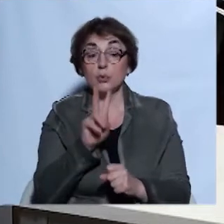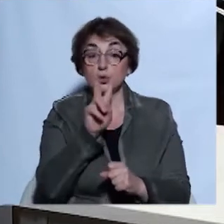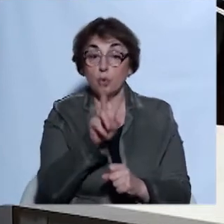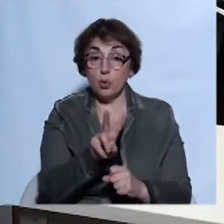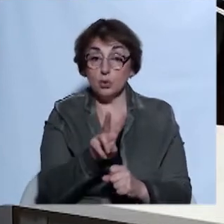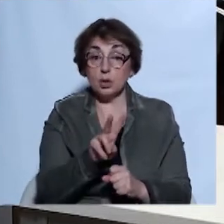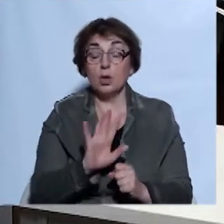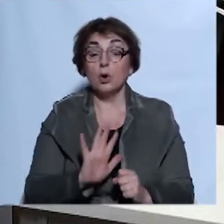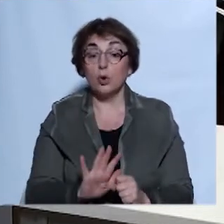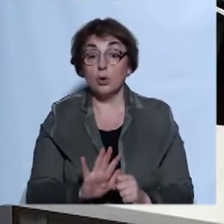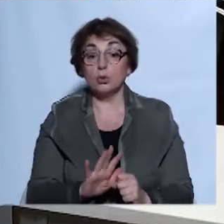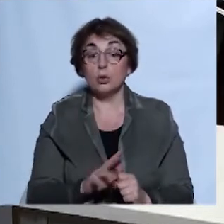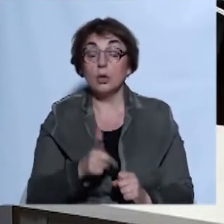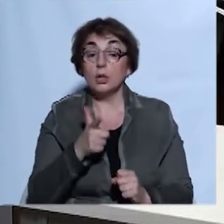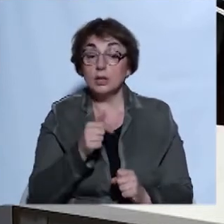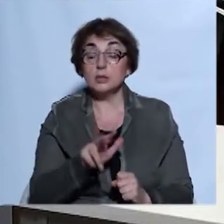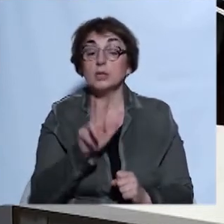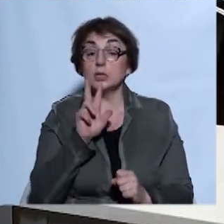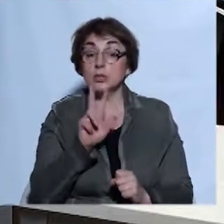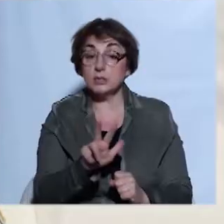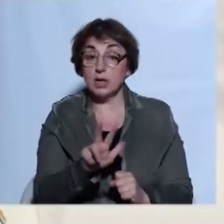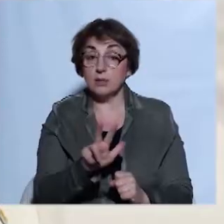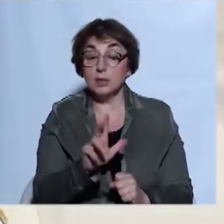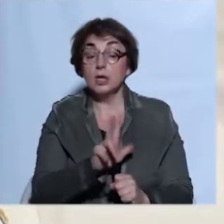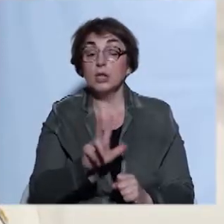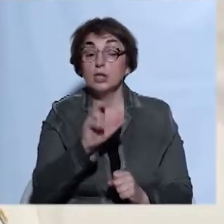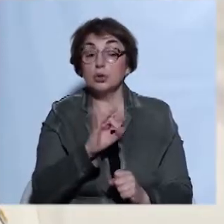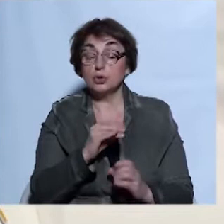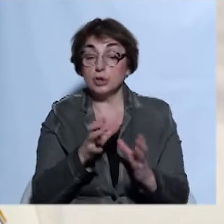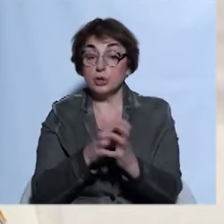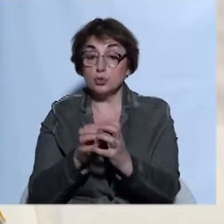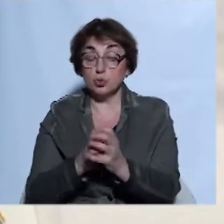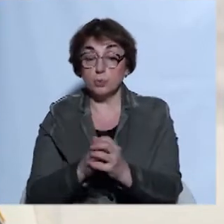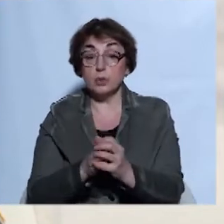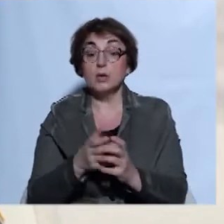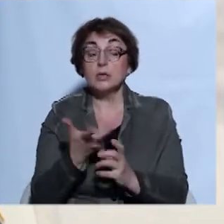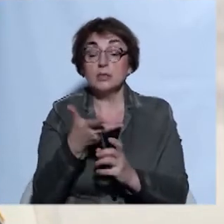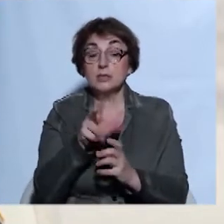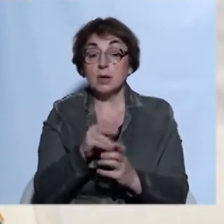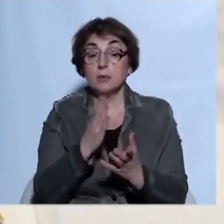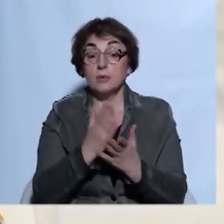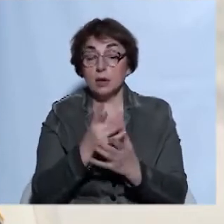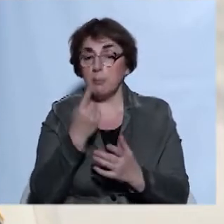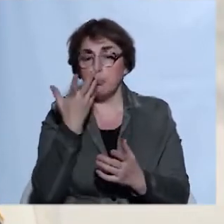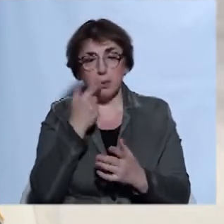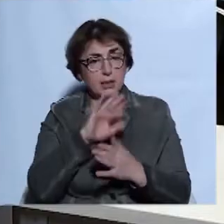ხოლო გლიცერინში გვაქვს სამი ჰიდროქსილის ჯგუფი. სამივე მათგანი არის